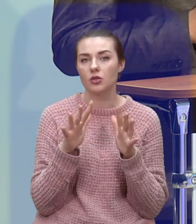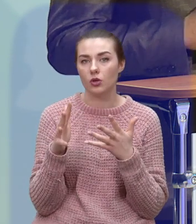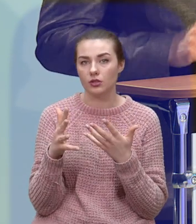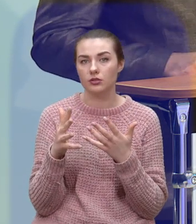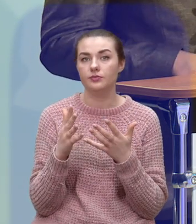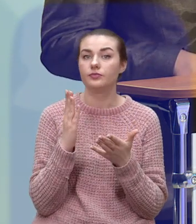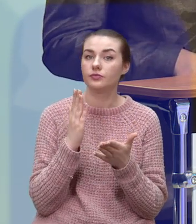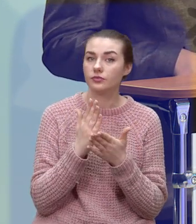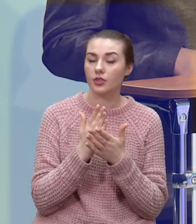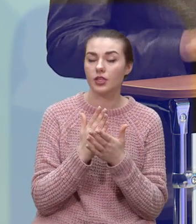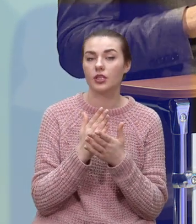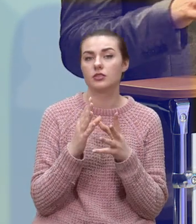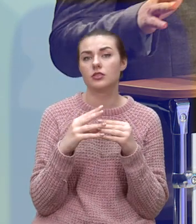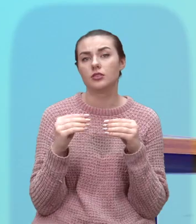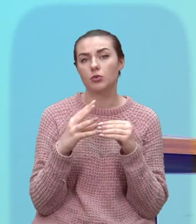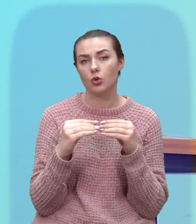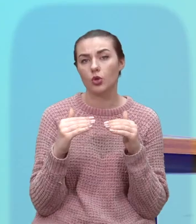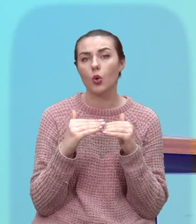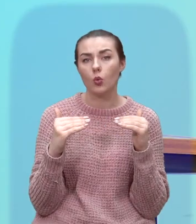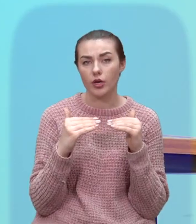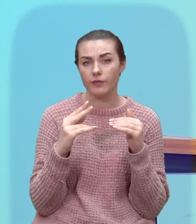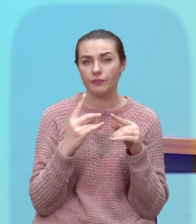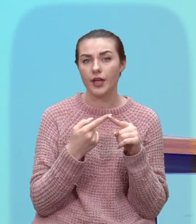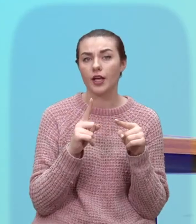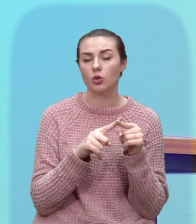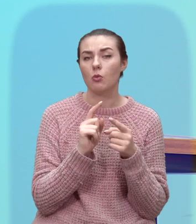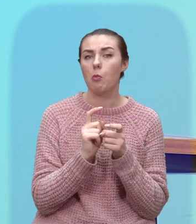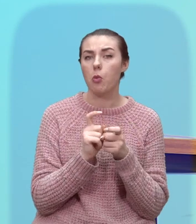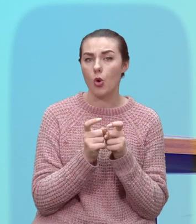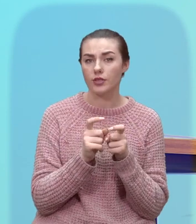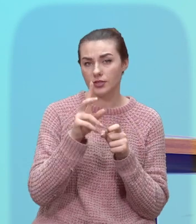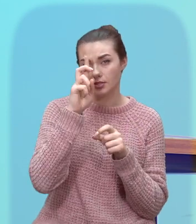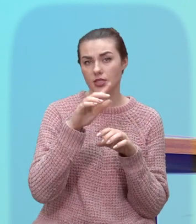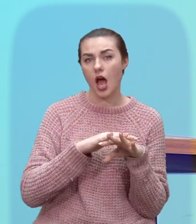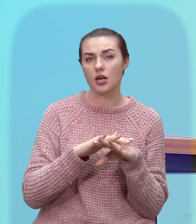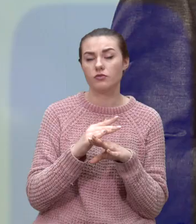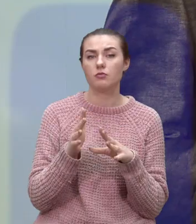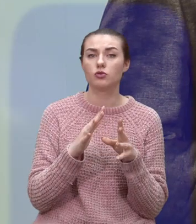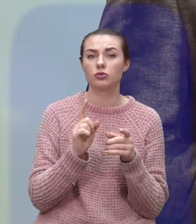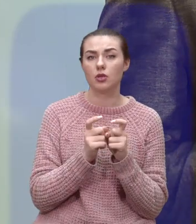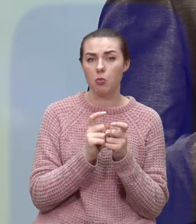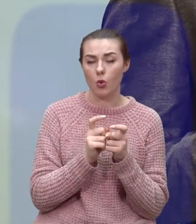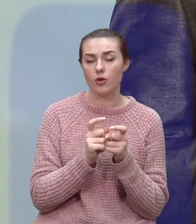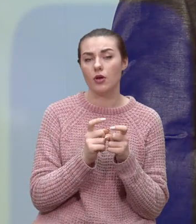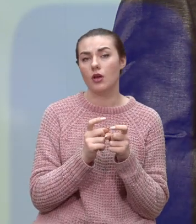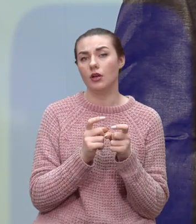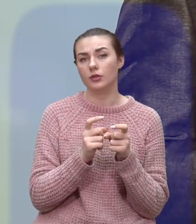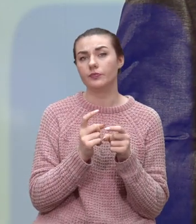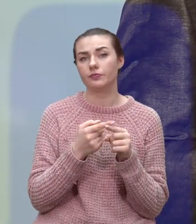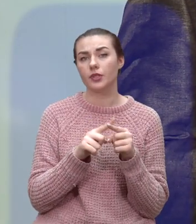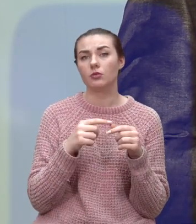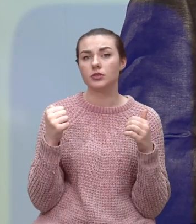происходит то есть есть земной уровень на котором борется царство между собой на котором